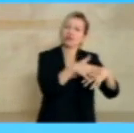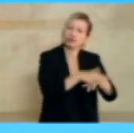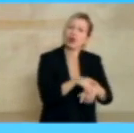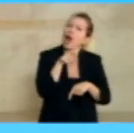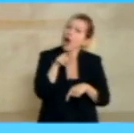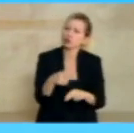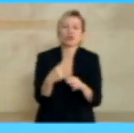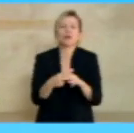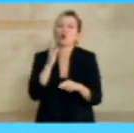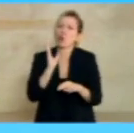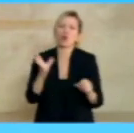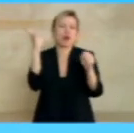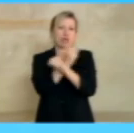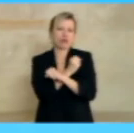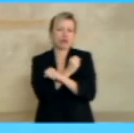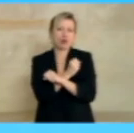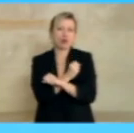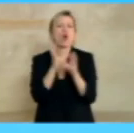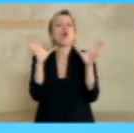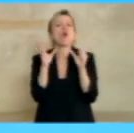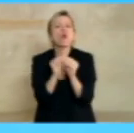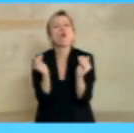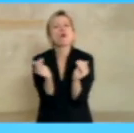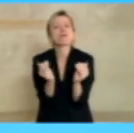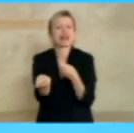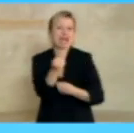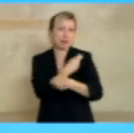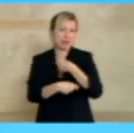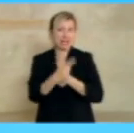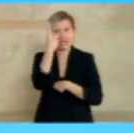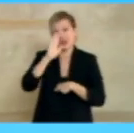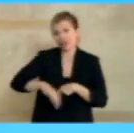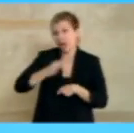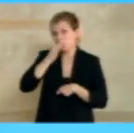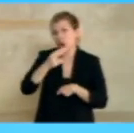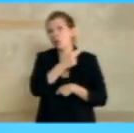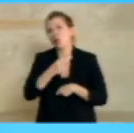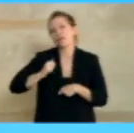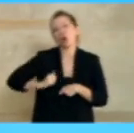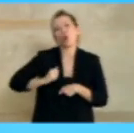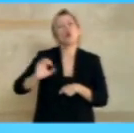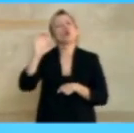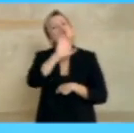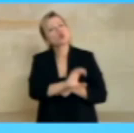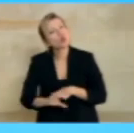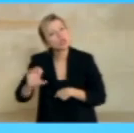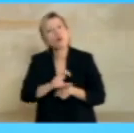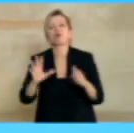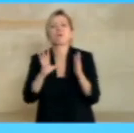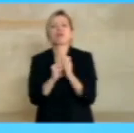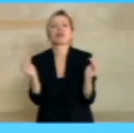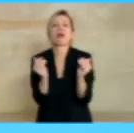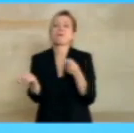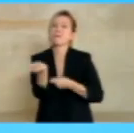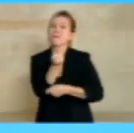να αξιοποιηθεί από τις μικρές και πολύ μικρές επιχειρήσεις. Και να πω τέλος, ειδικά για το ζήτημα του τουρισμού. Το να έχεις μια μικρή επιχείρηση μπορεί να